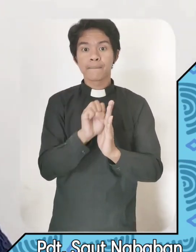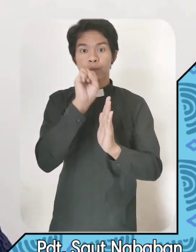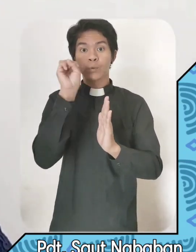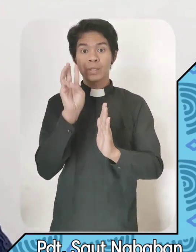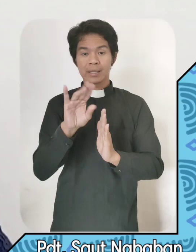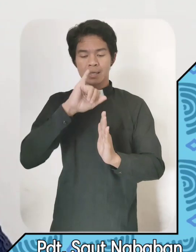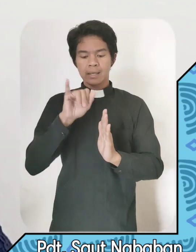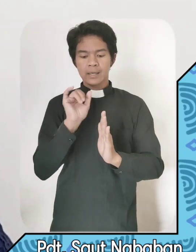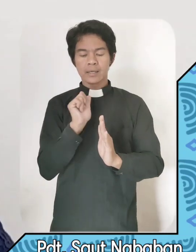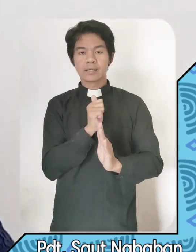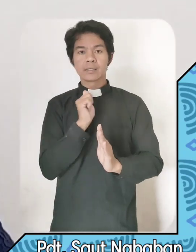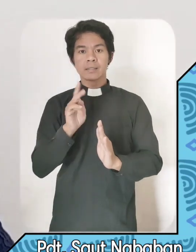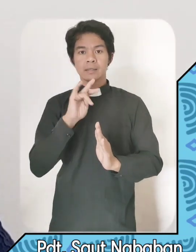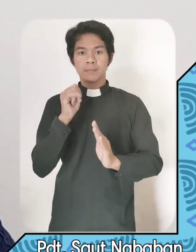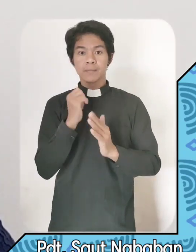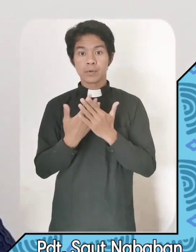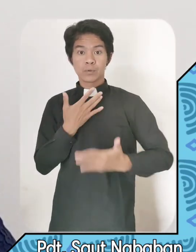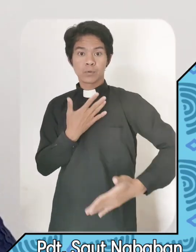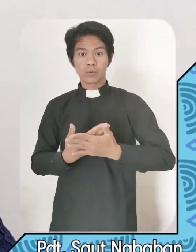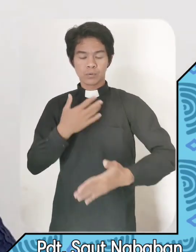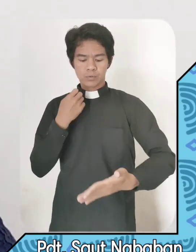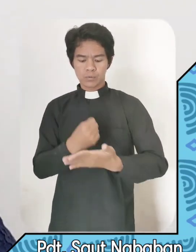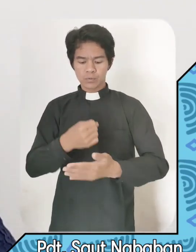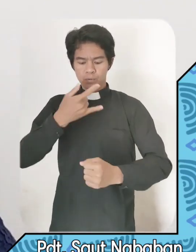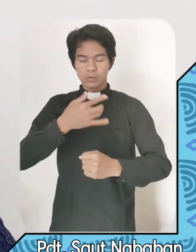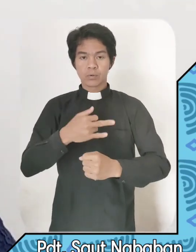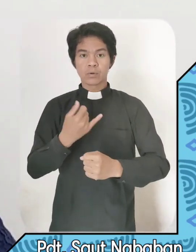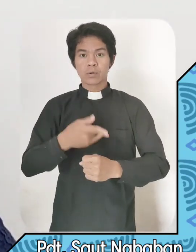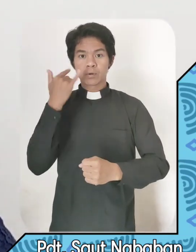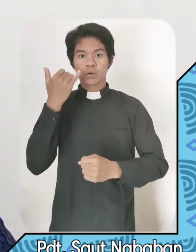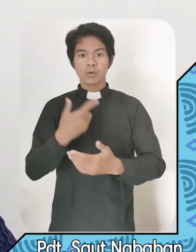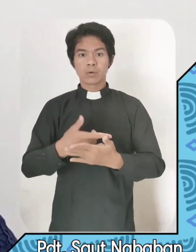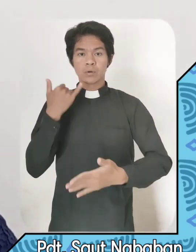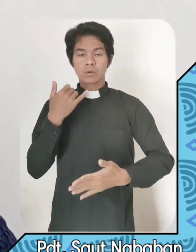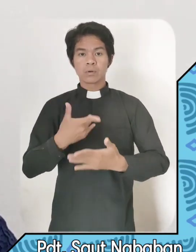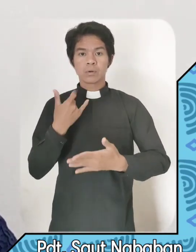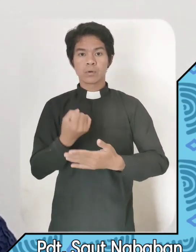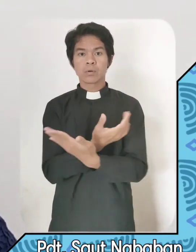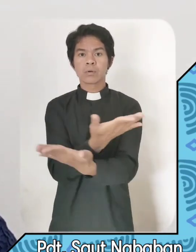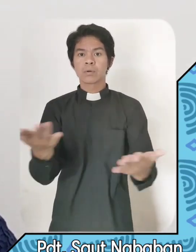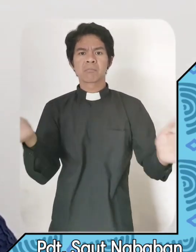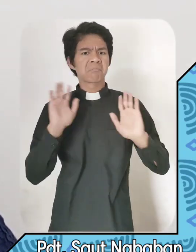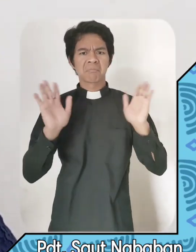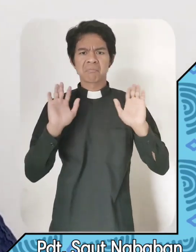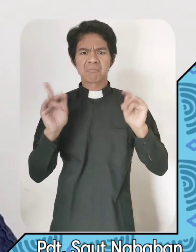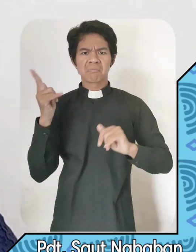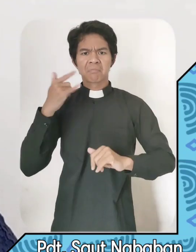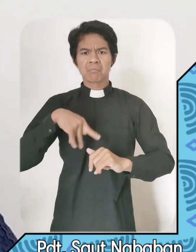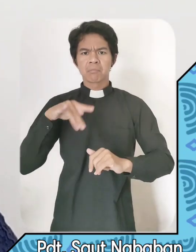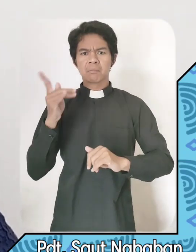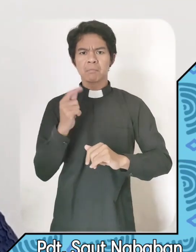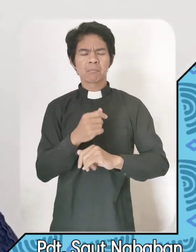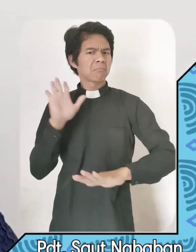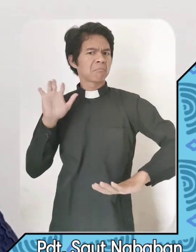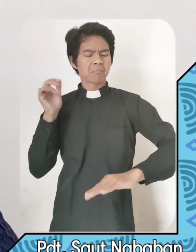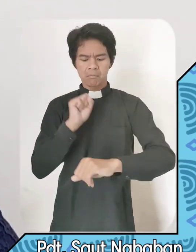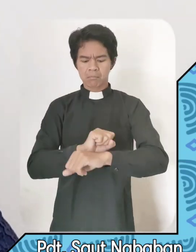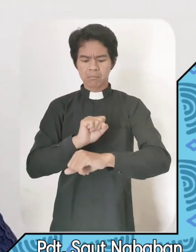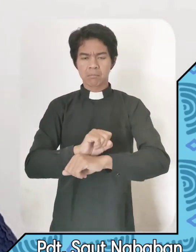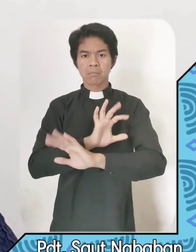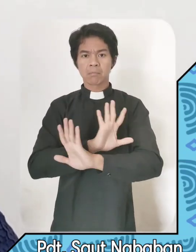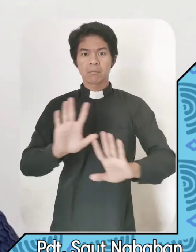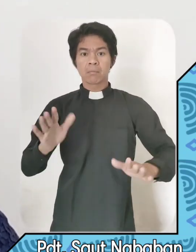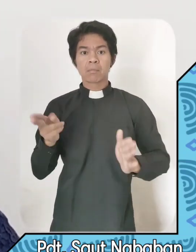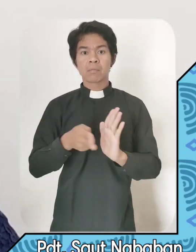jam. Menurut aturan Yahudi pada hari Sabat, mereka tidak diperkenankan mengerjakan